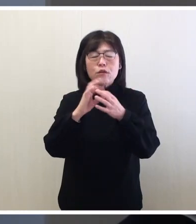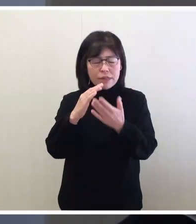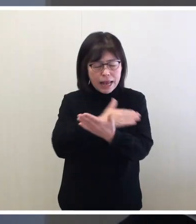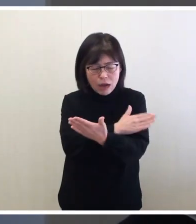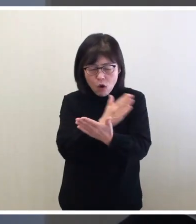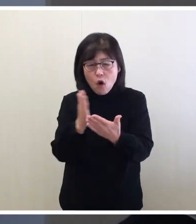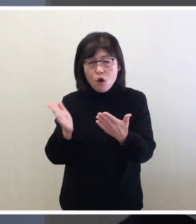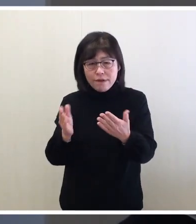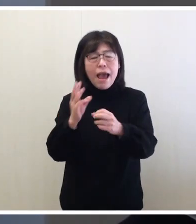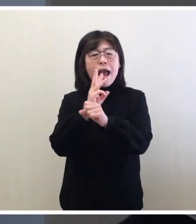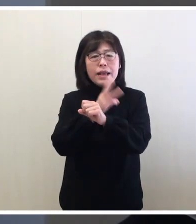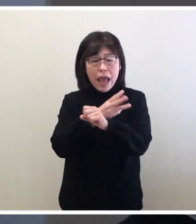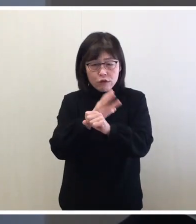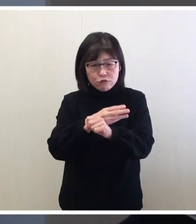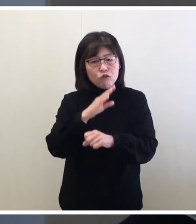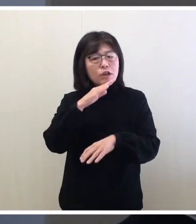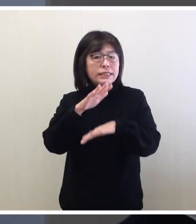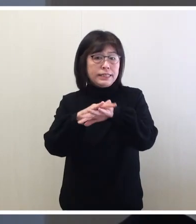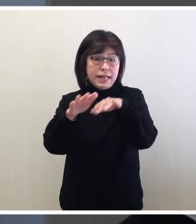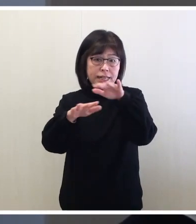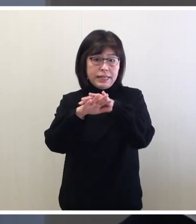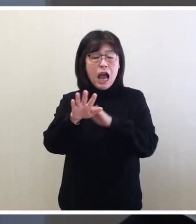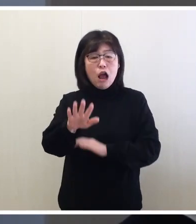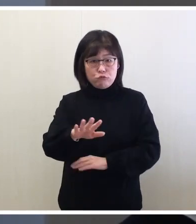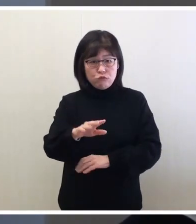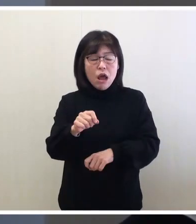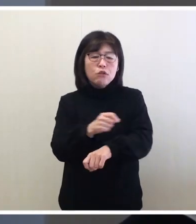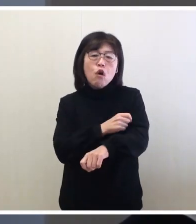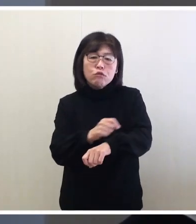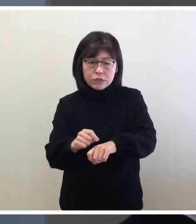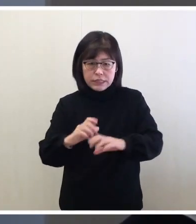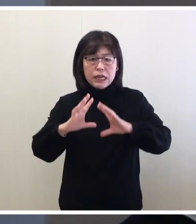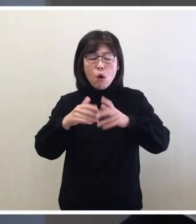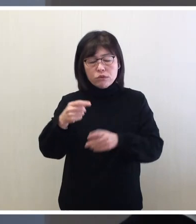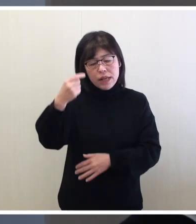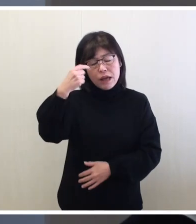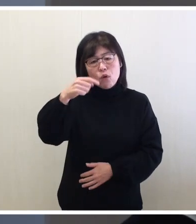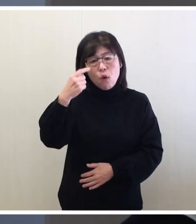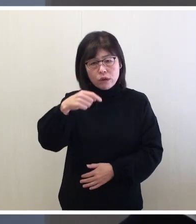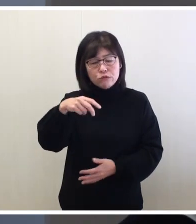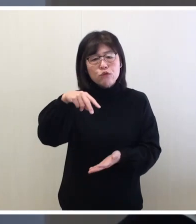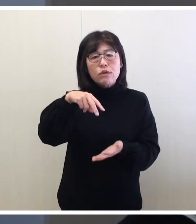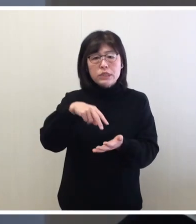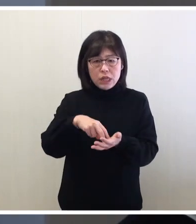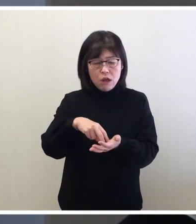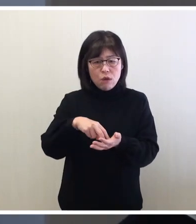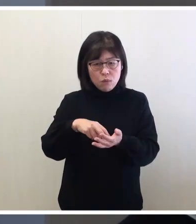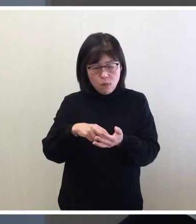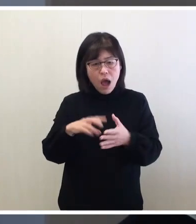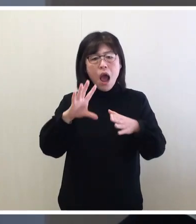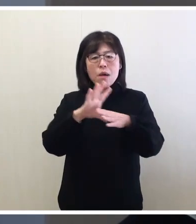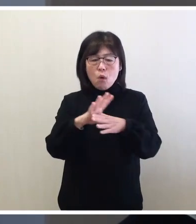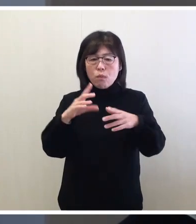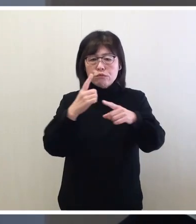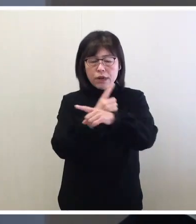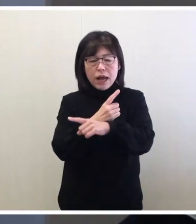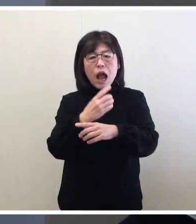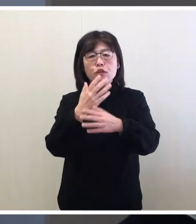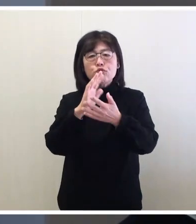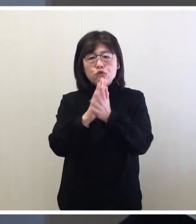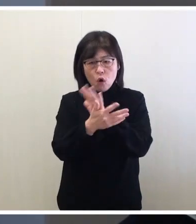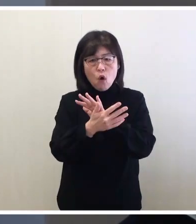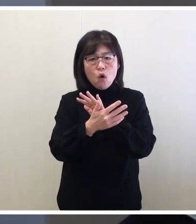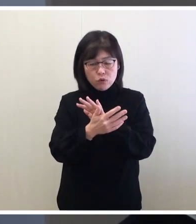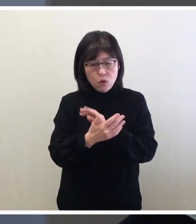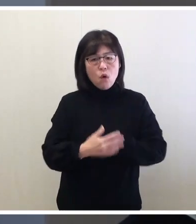広く豊かな研究の実績というところでございます。特に国際教育においては文部科学省のスーパ